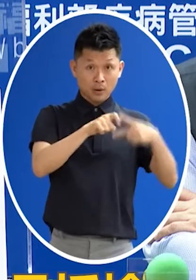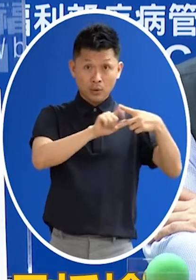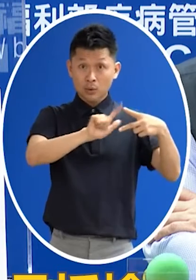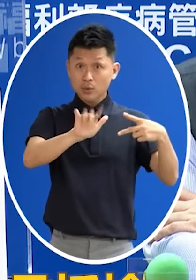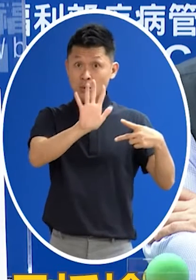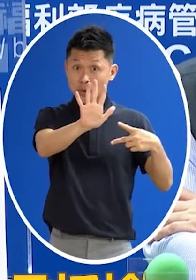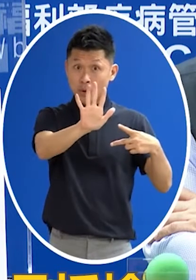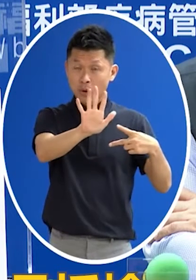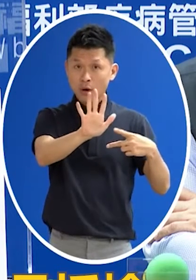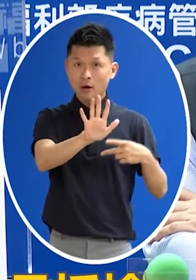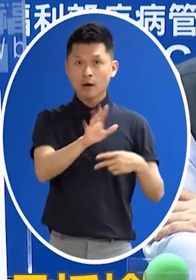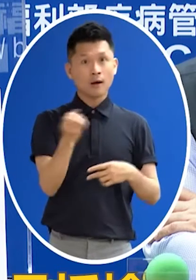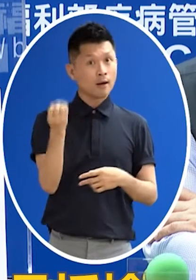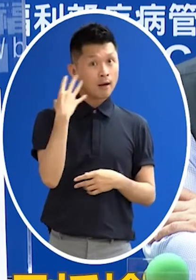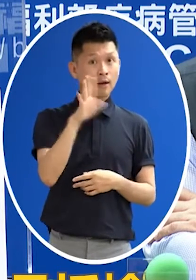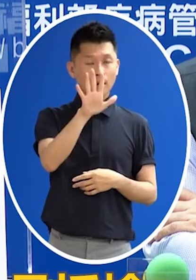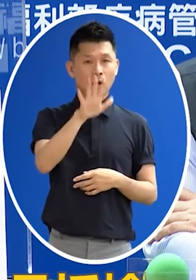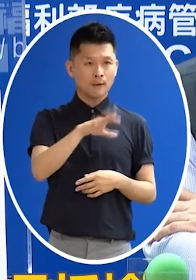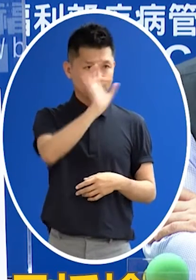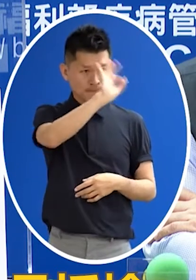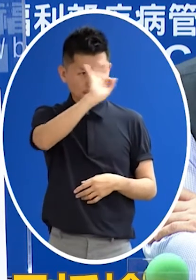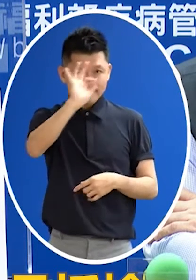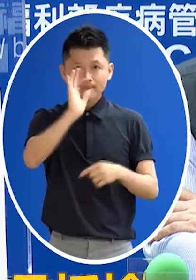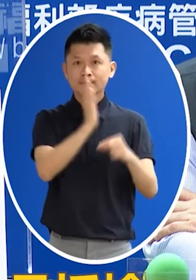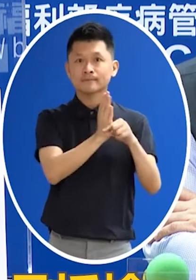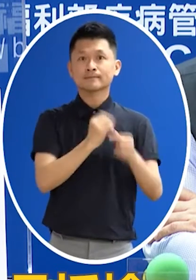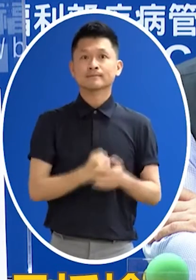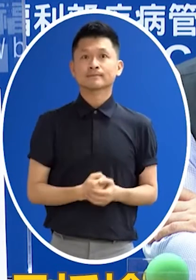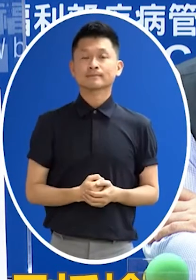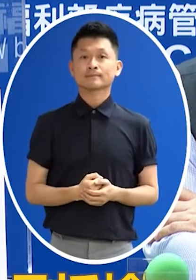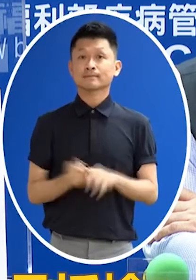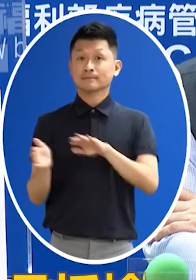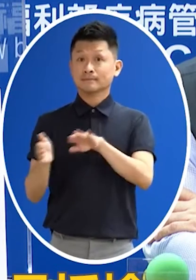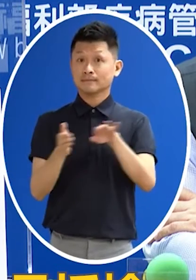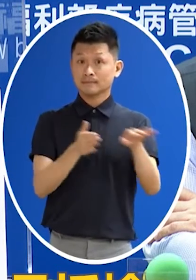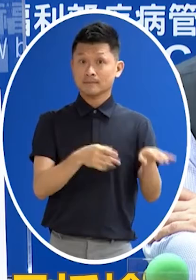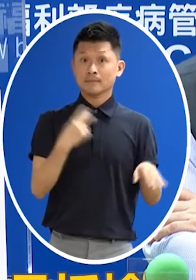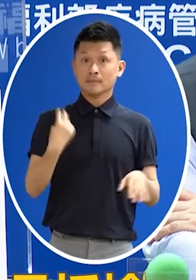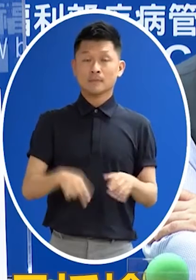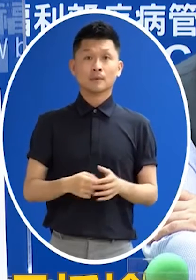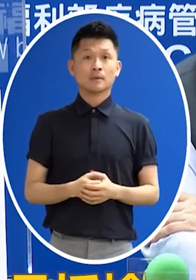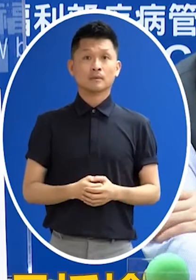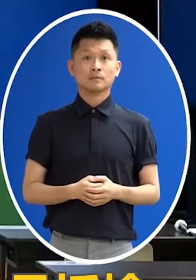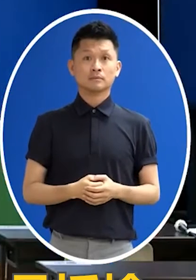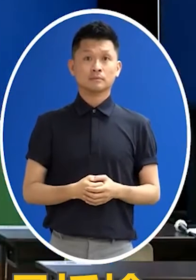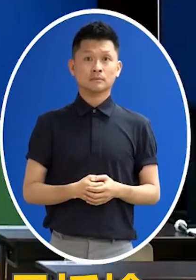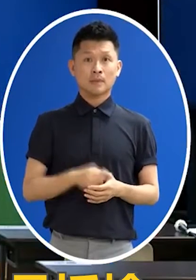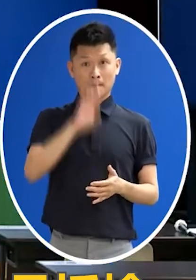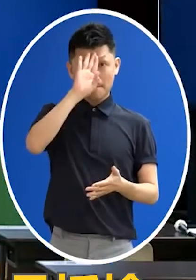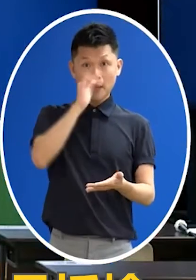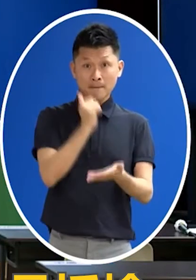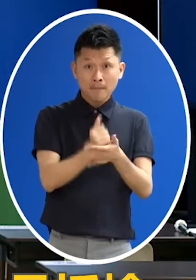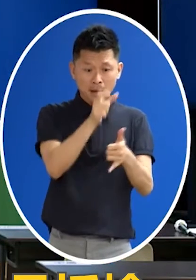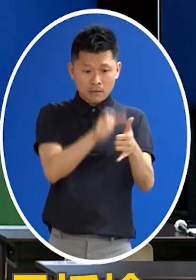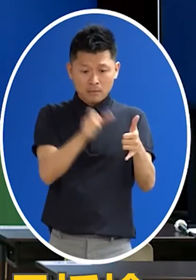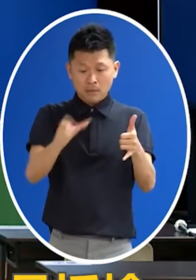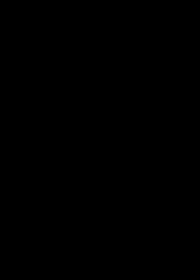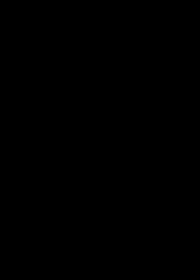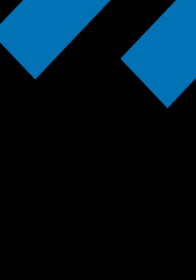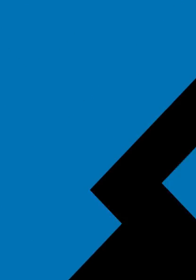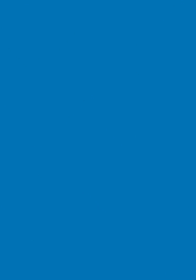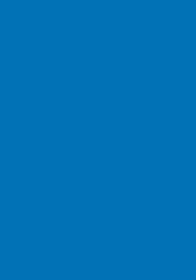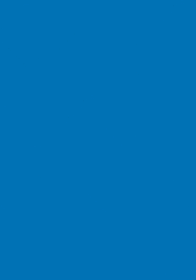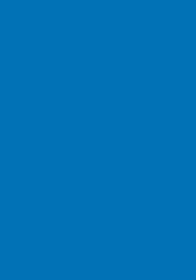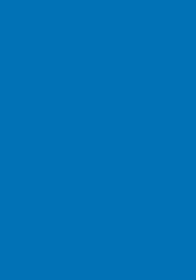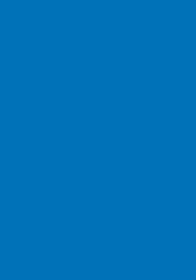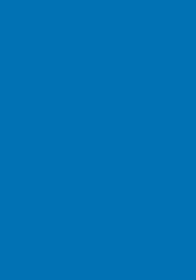我们也积极好也再来寻找。然后至于就是说公布的个案，好，是不是可以好再